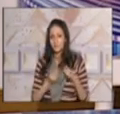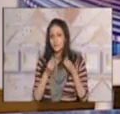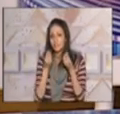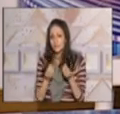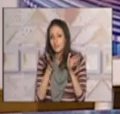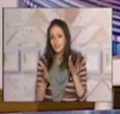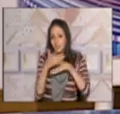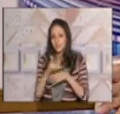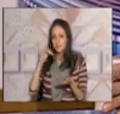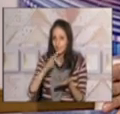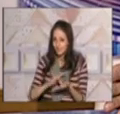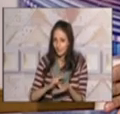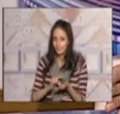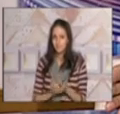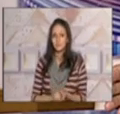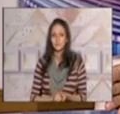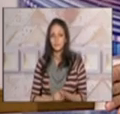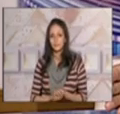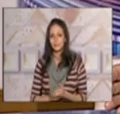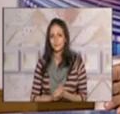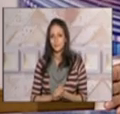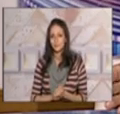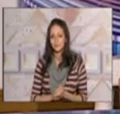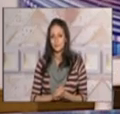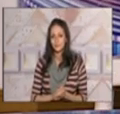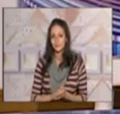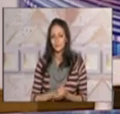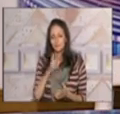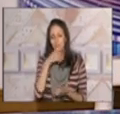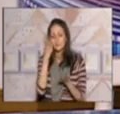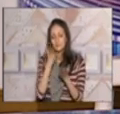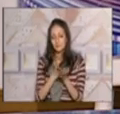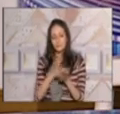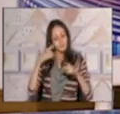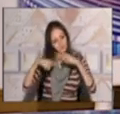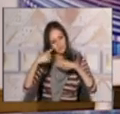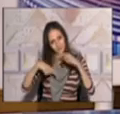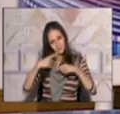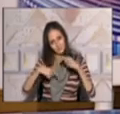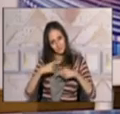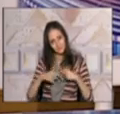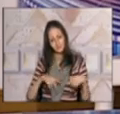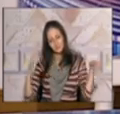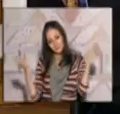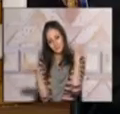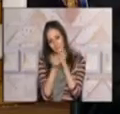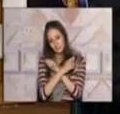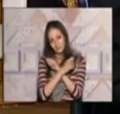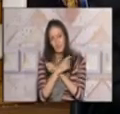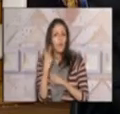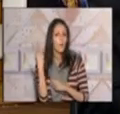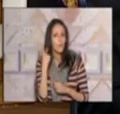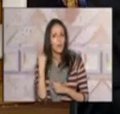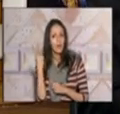وليست الرافد الوحيد في رؤية مصر 2030. صحيح. حضرتك أكيد طبعاً متابع المسألة بتاعت التحول الرقمي